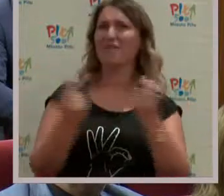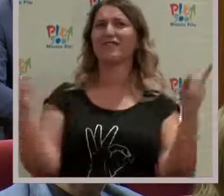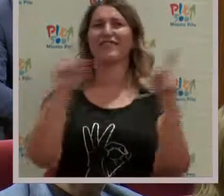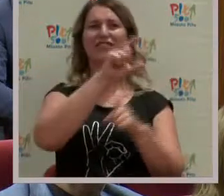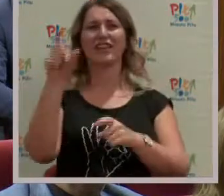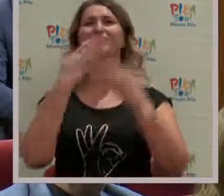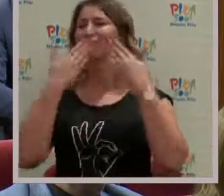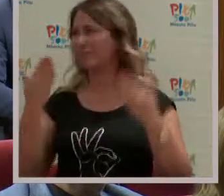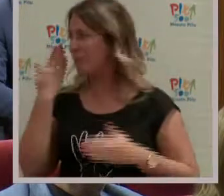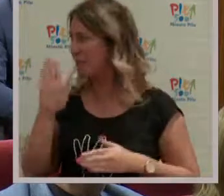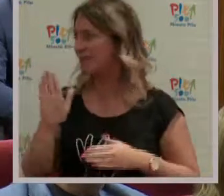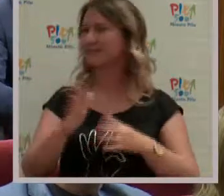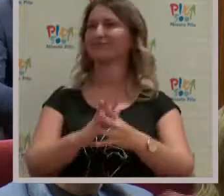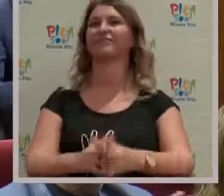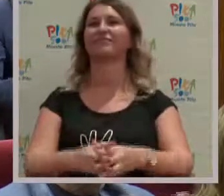Dziękuję bardzo.